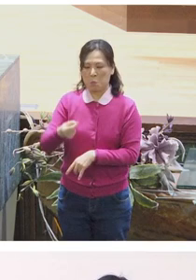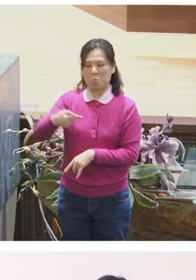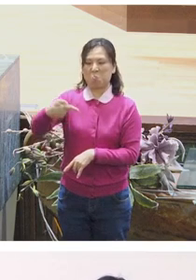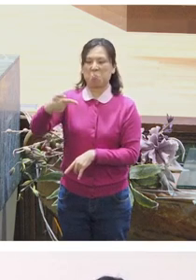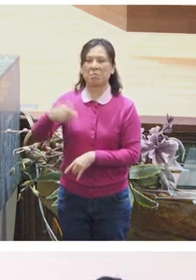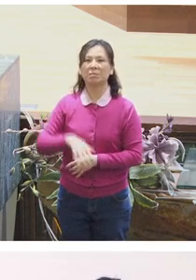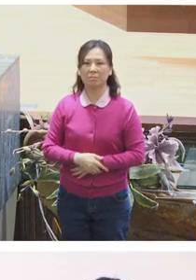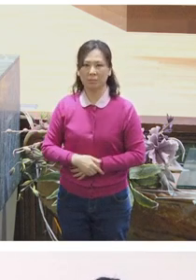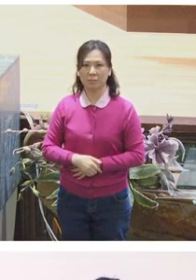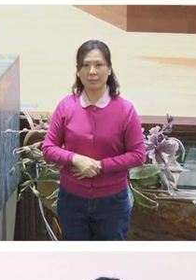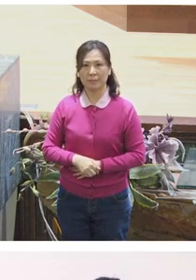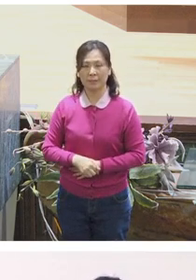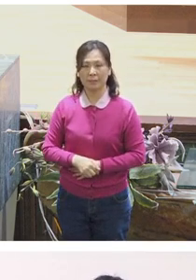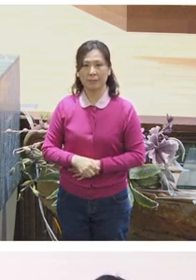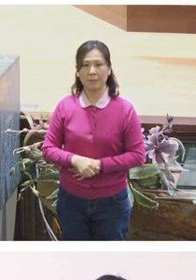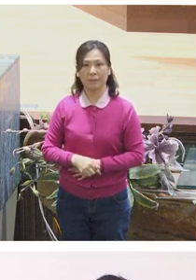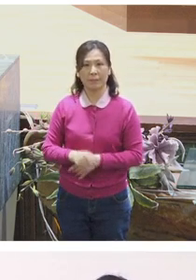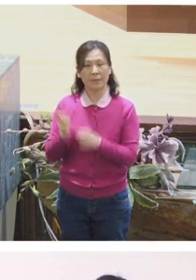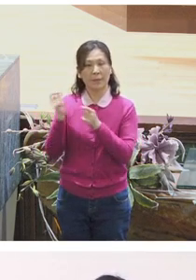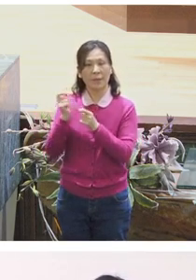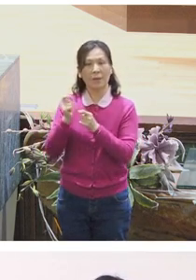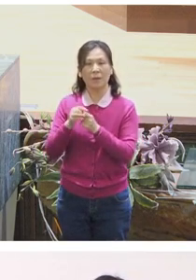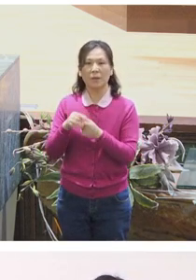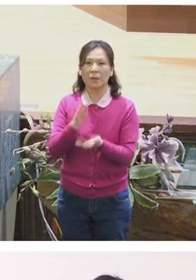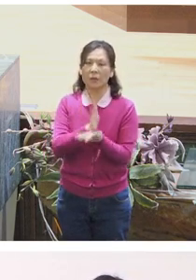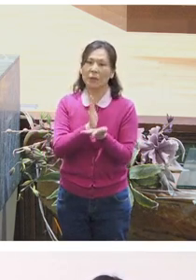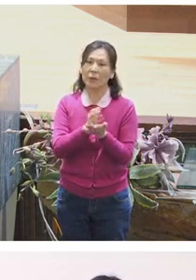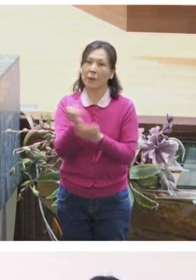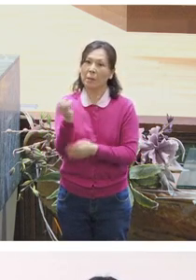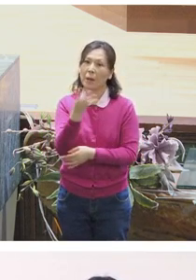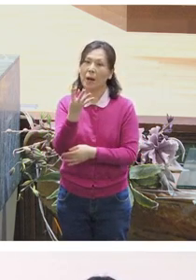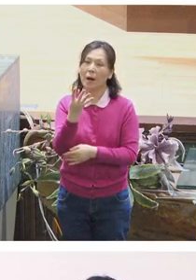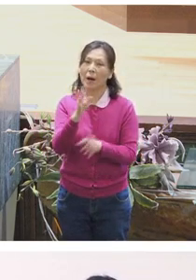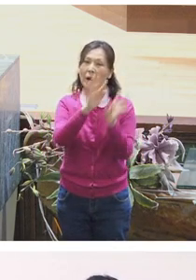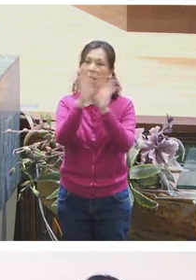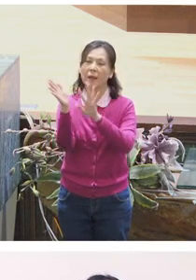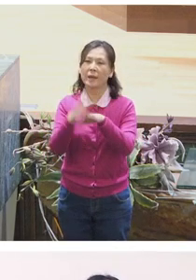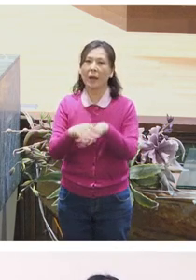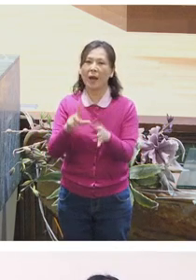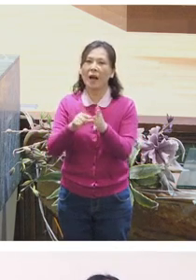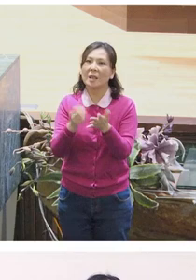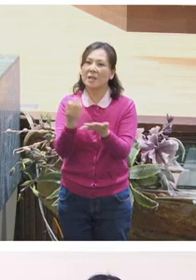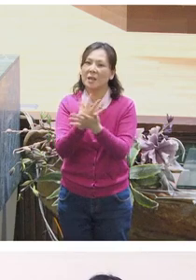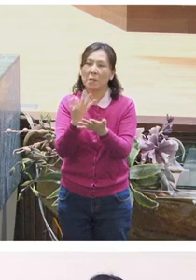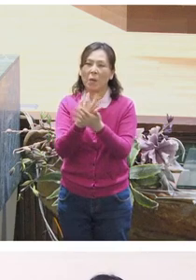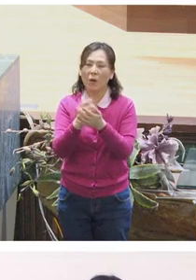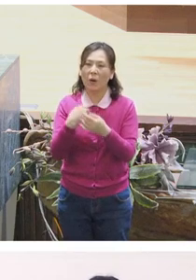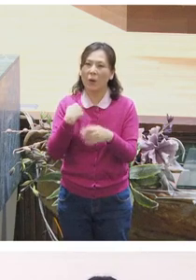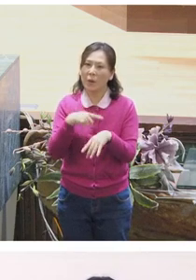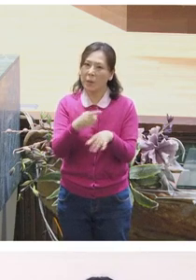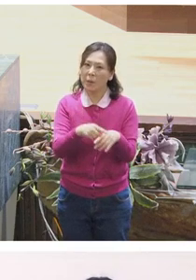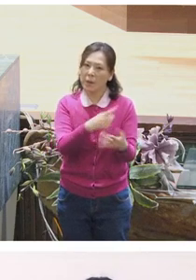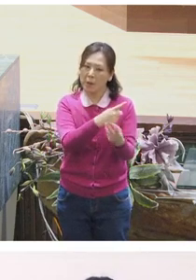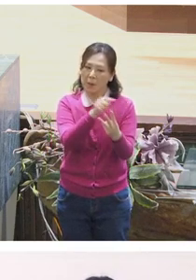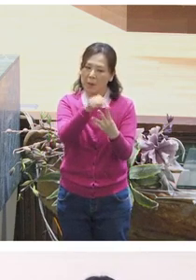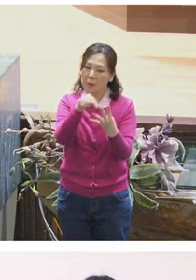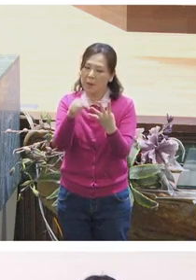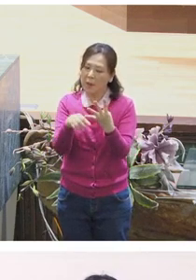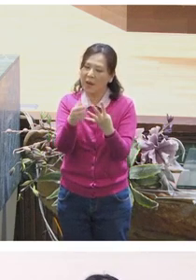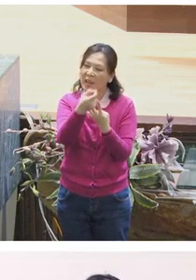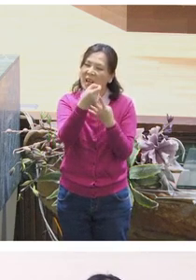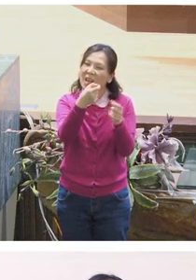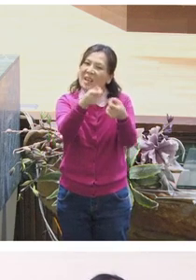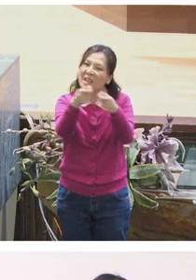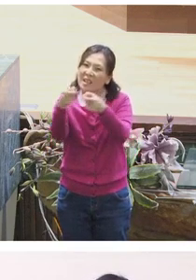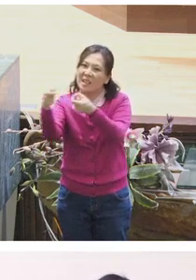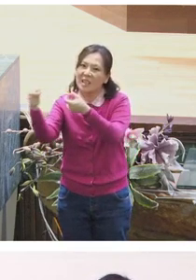那因为这边讲到了四个不同的太阳，那时间有限，我就每个都稍微就是分享一下我